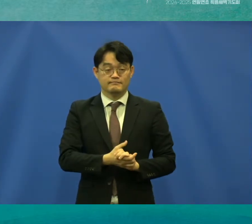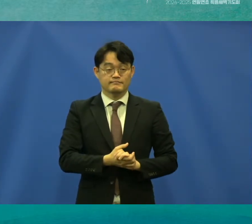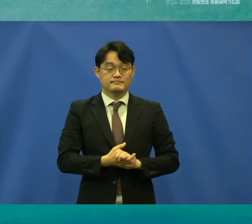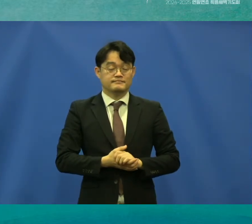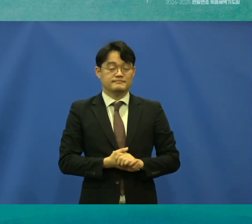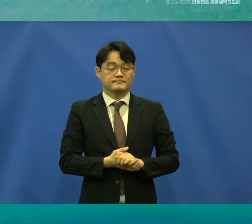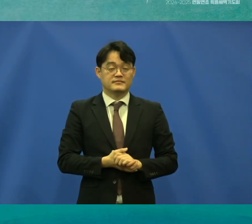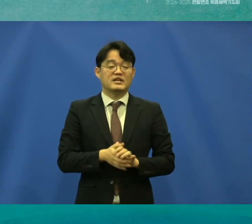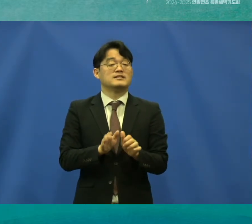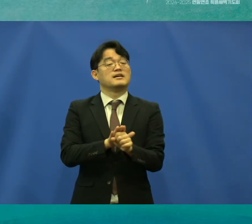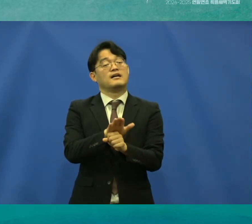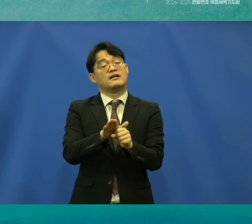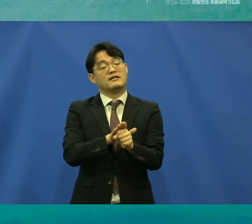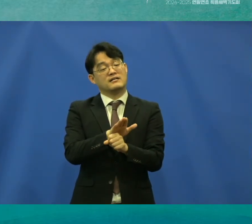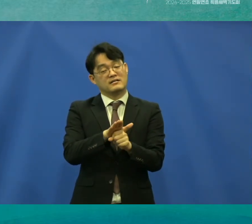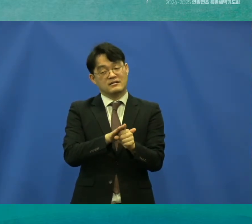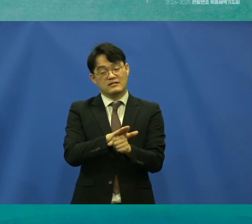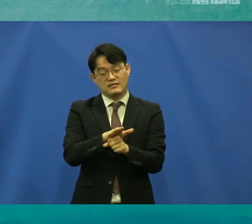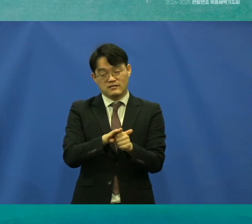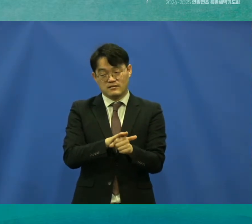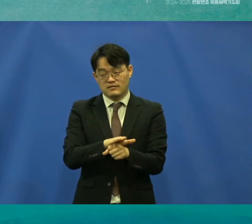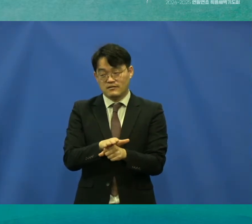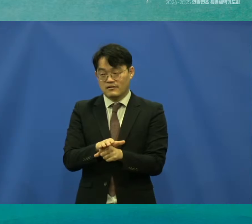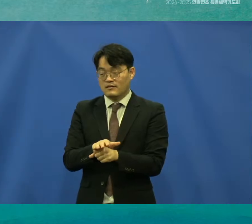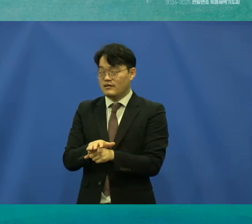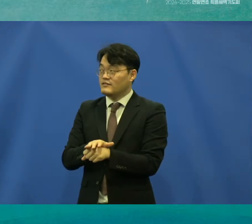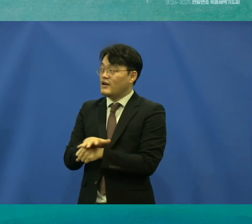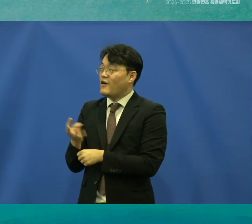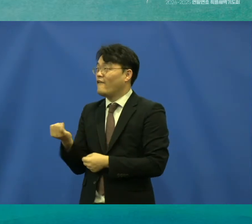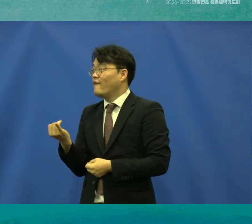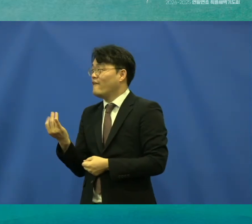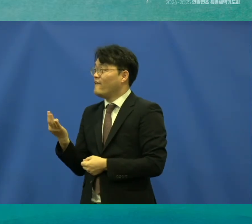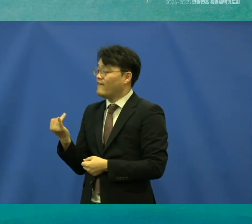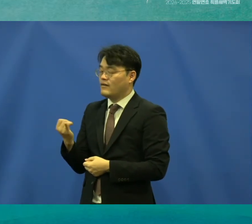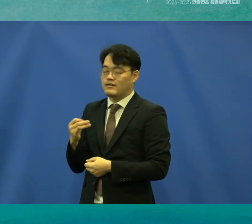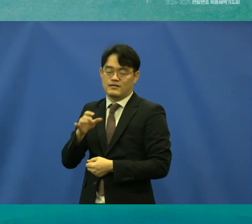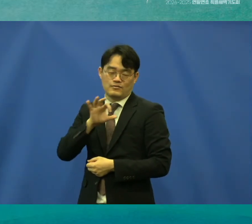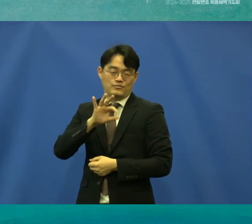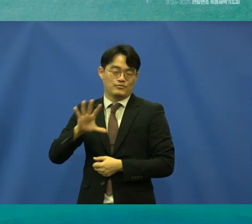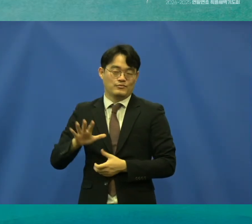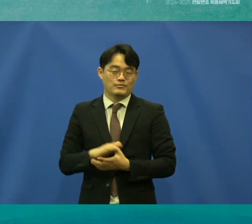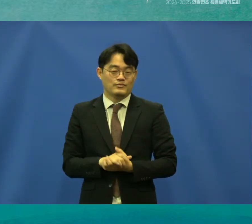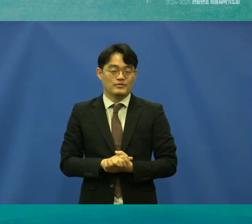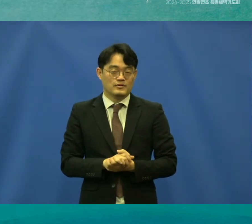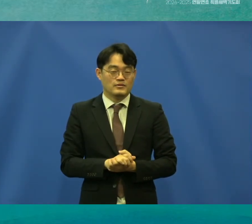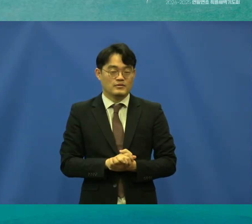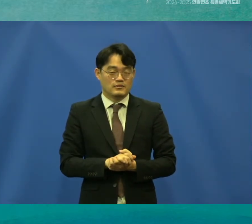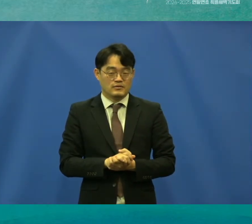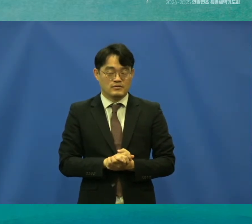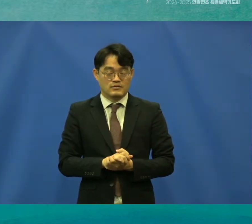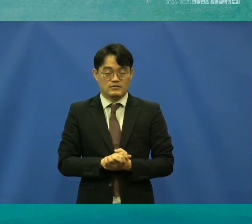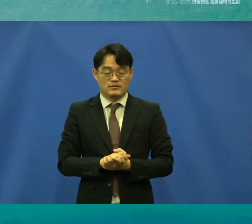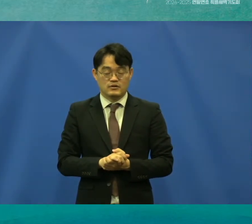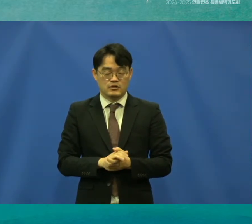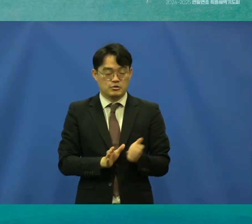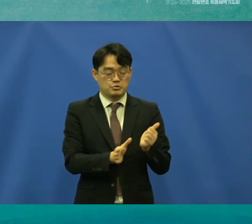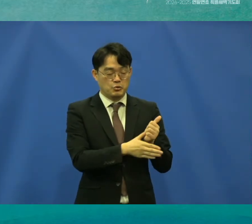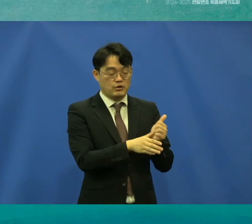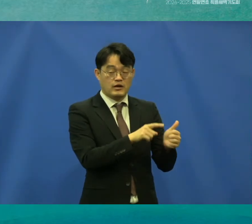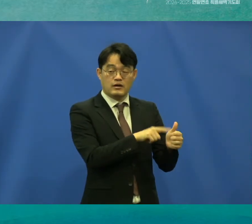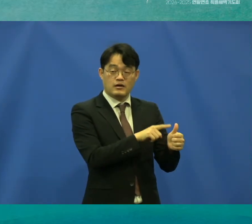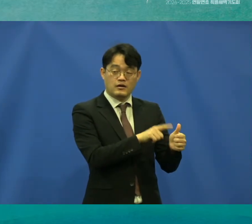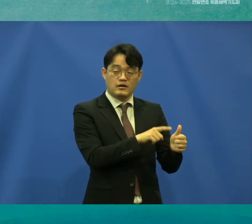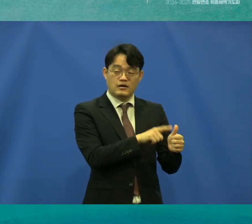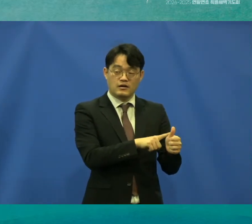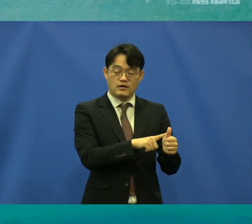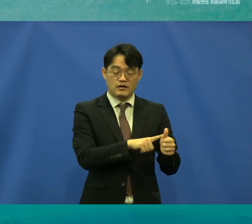그 사랑은 청량할 수가 없어. 그런데 요나가 이 사랑을, 이 은혜를 받으면서도 이 은혜와 이 사랑을